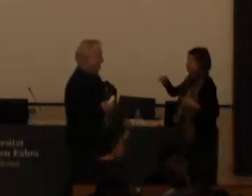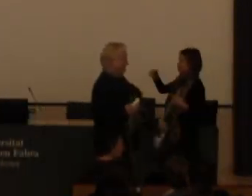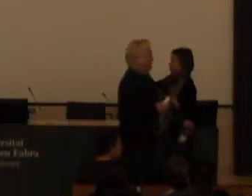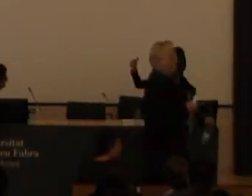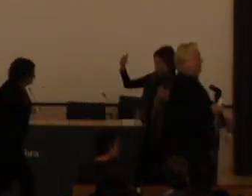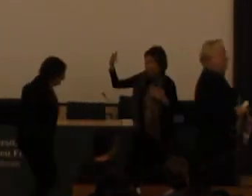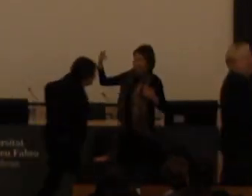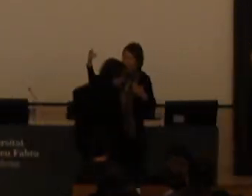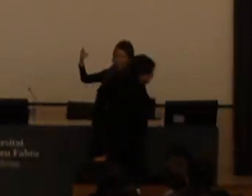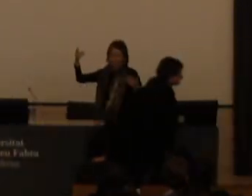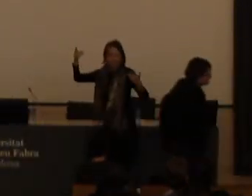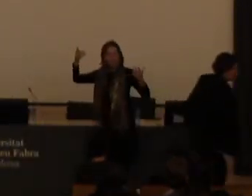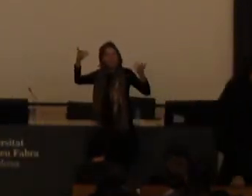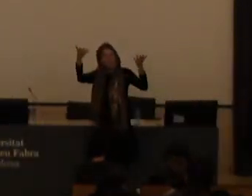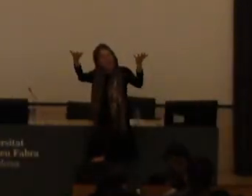Moltes gràcies.